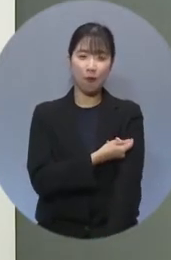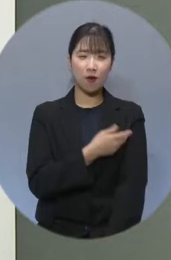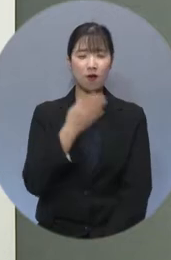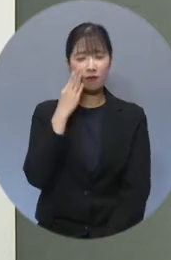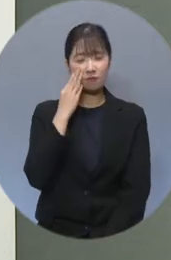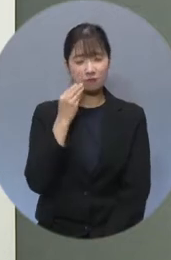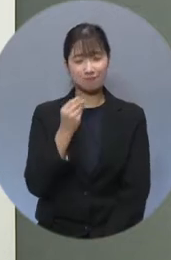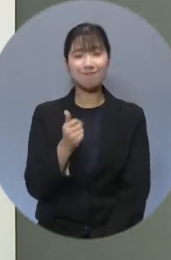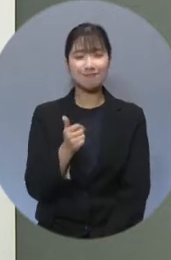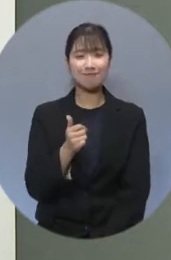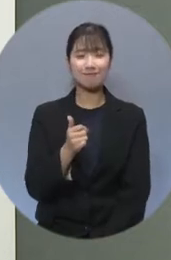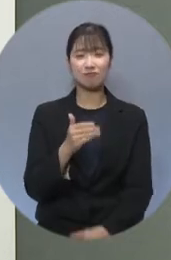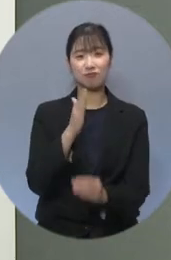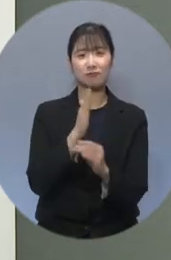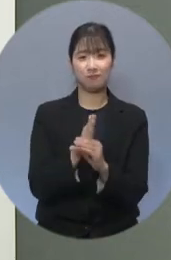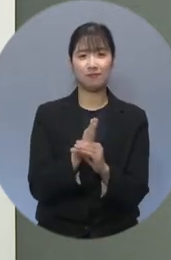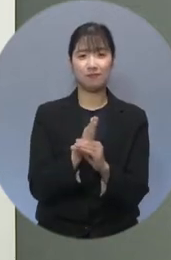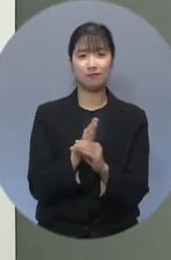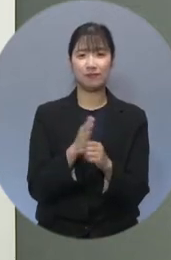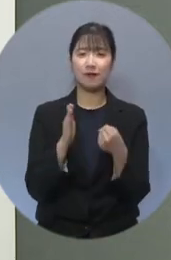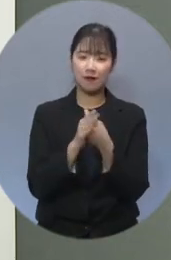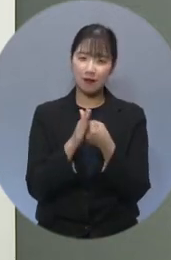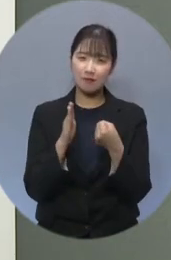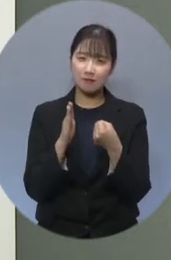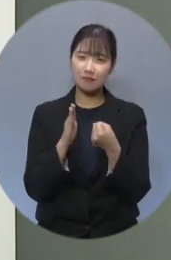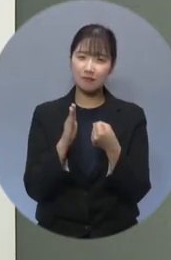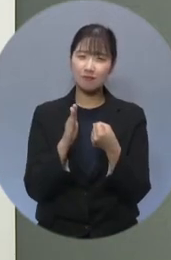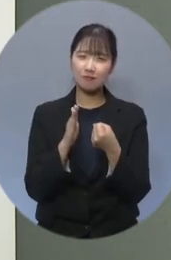아주 활발하게 진행이 되고 있으니까